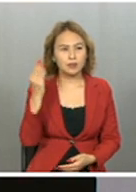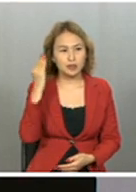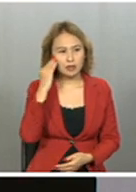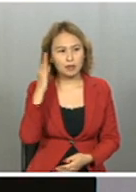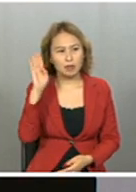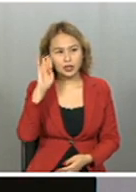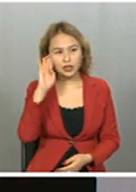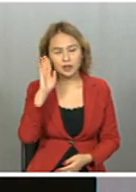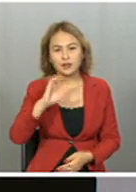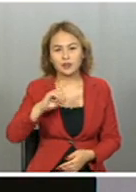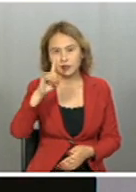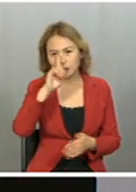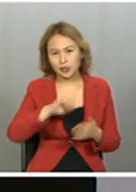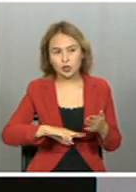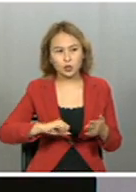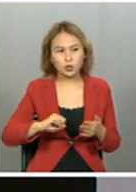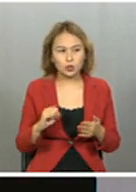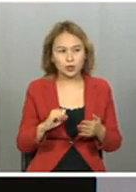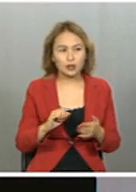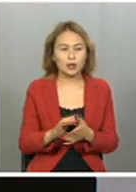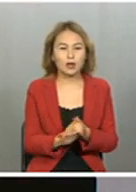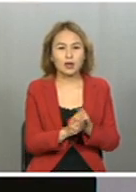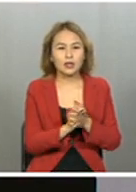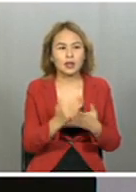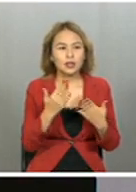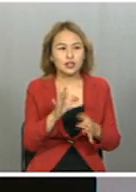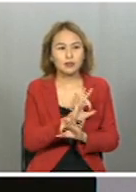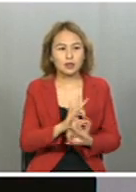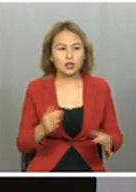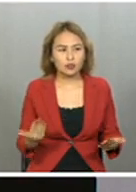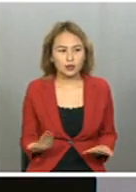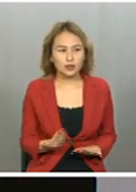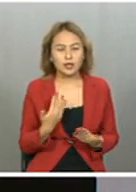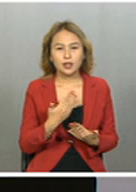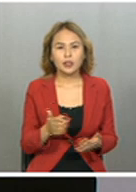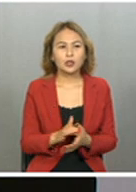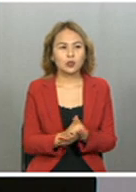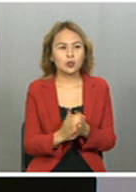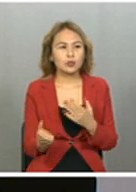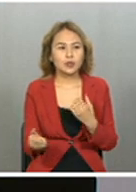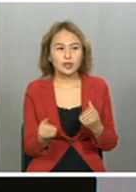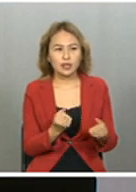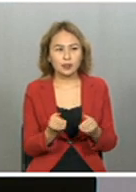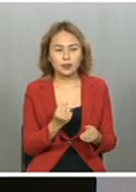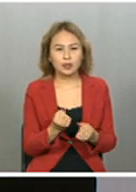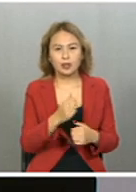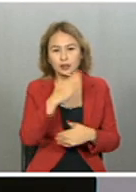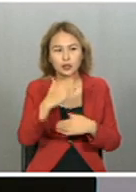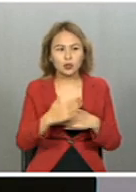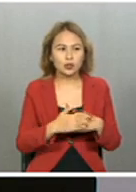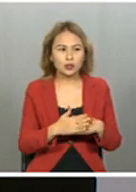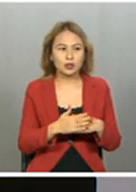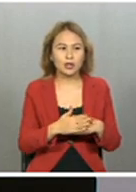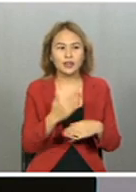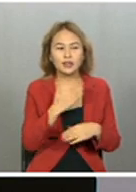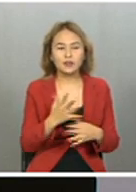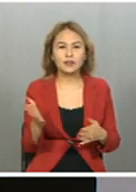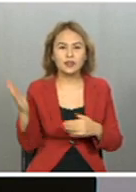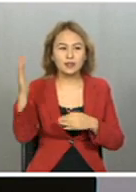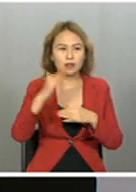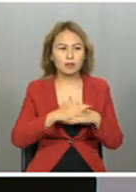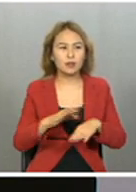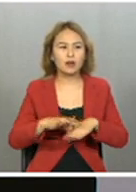– мальчики верны дружбе. Они замечательно живут, и их дружба крепка и надежна. Они весь